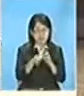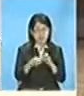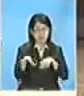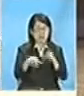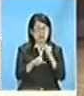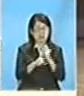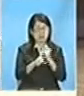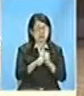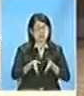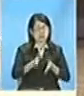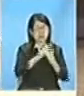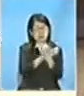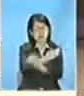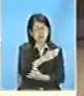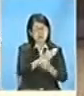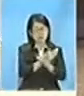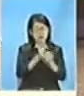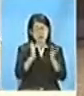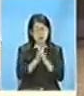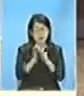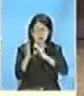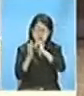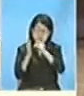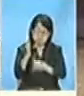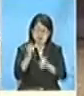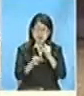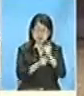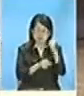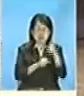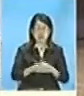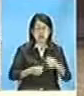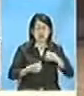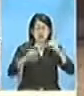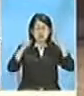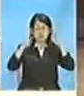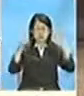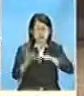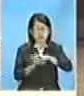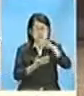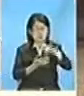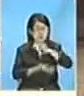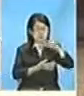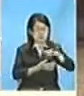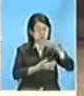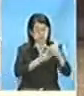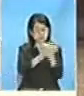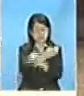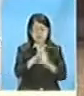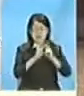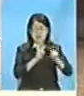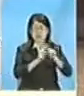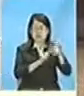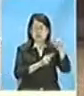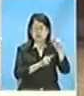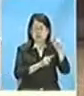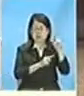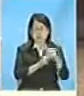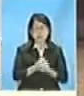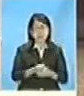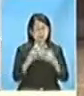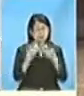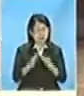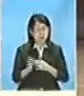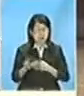พอๆกับงานในท้องถิ่นดิฉันมีประสบการณ์การเดินทางมาแล้ว30ประเทศทั่วโลกและเดินทางมาเกือบ